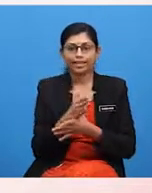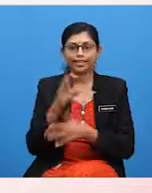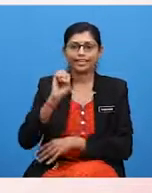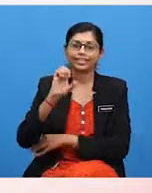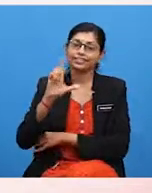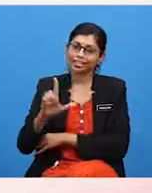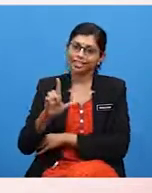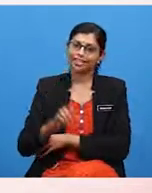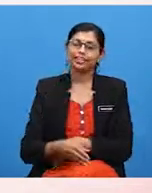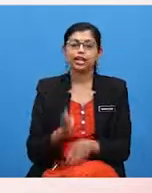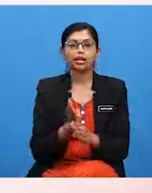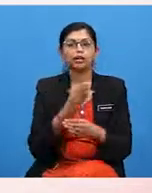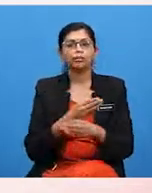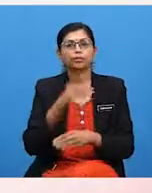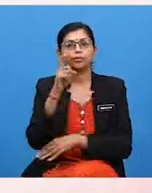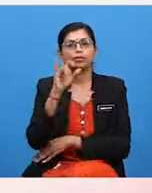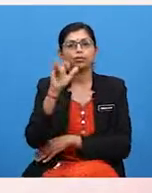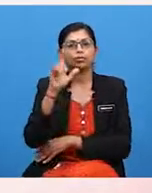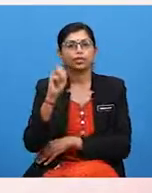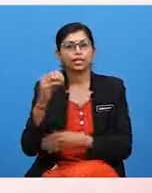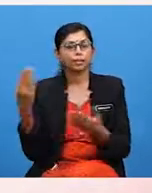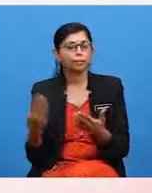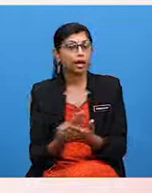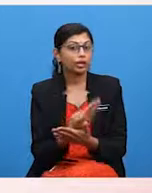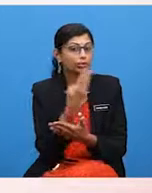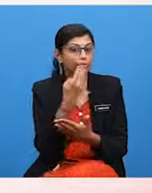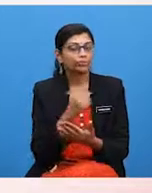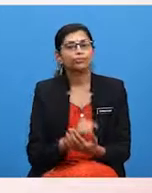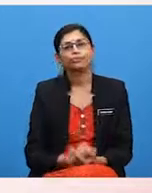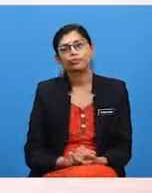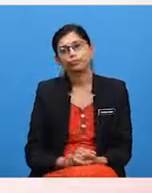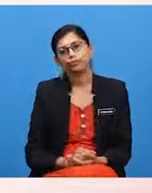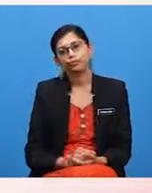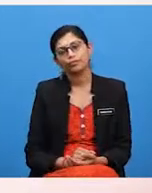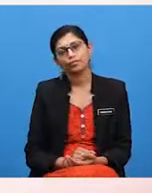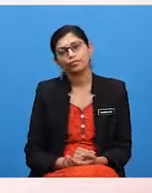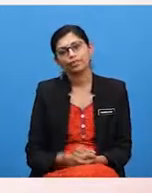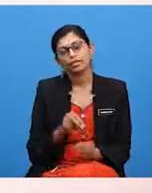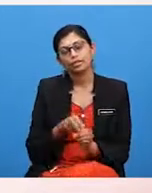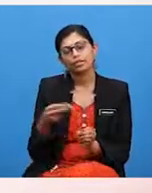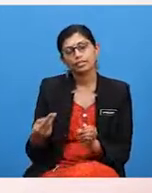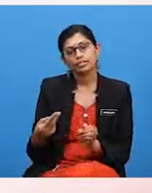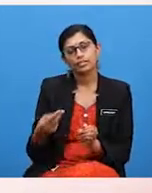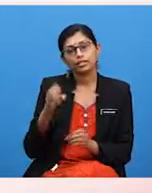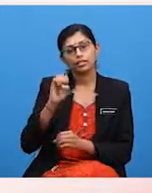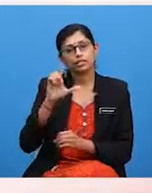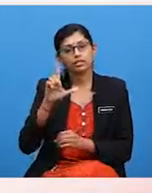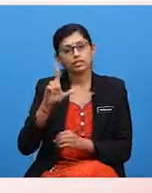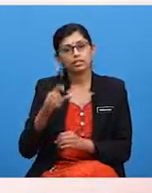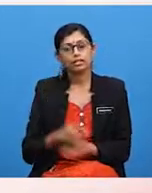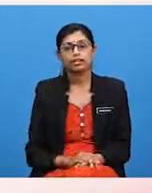kambium akan membentuk xilem baharu, manakala sel-sel yang dihasilkan di bahagian